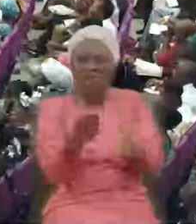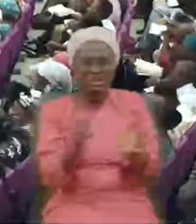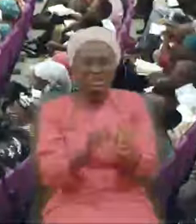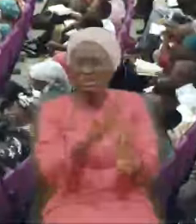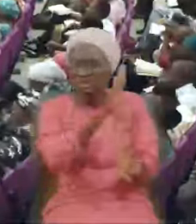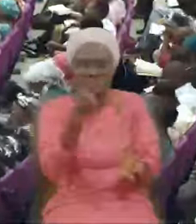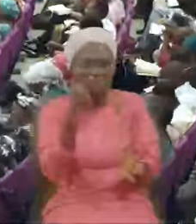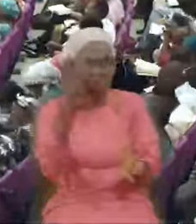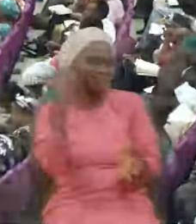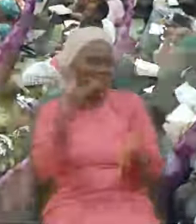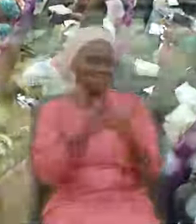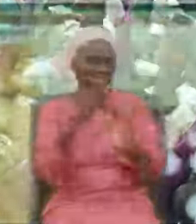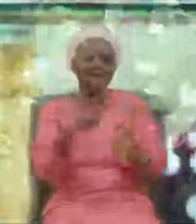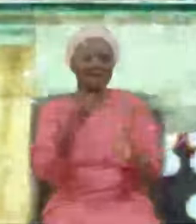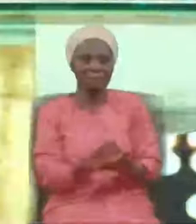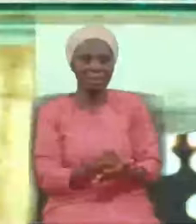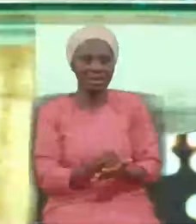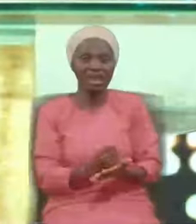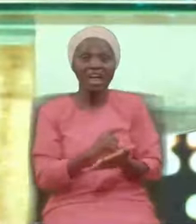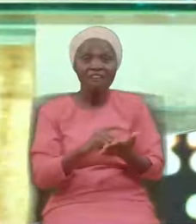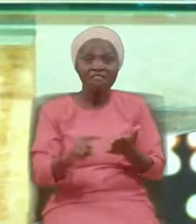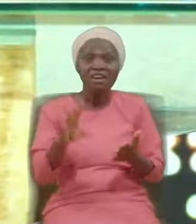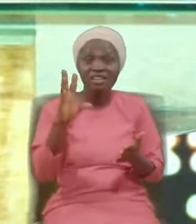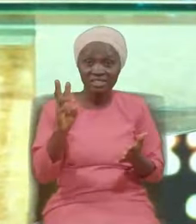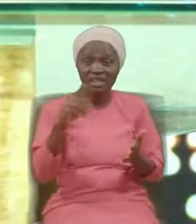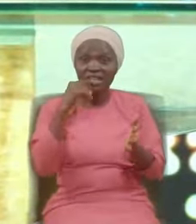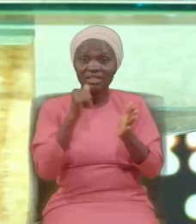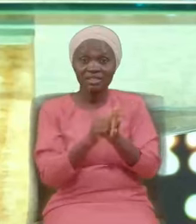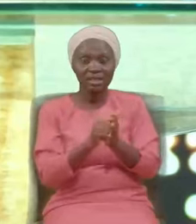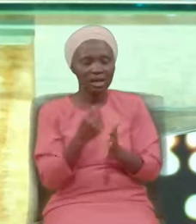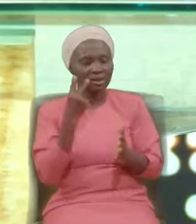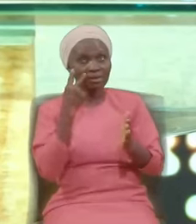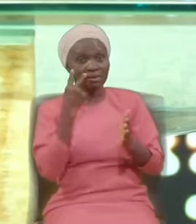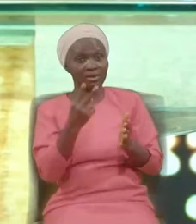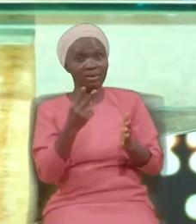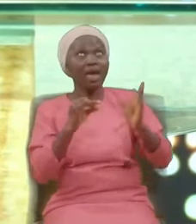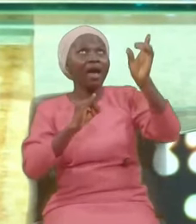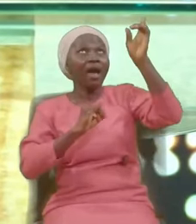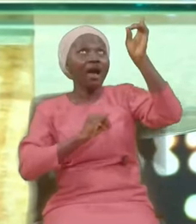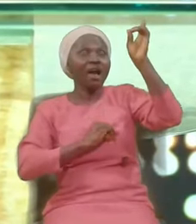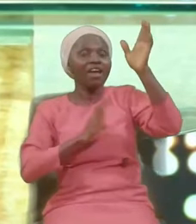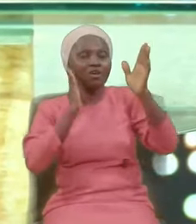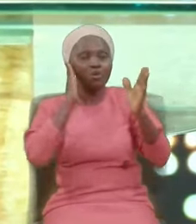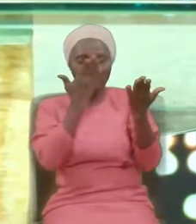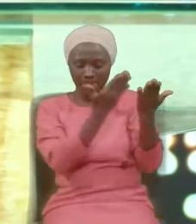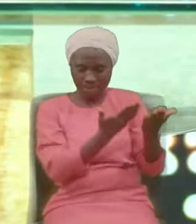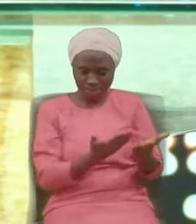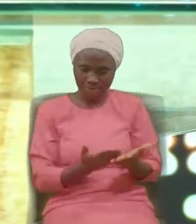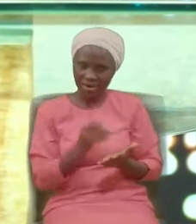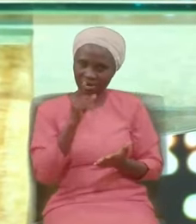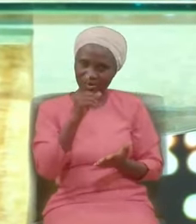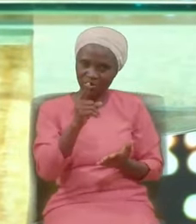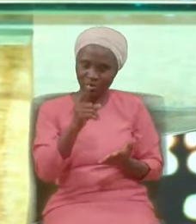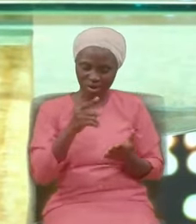Il vous montrera des choses que vous n'avez jamais connues. Verset 6. Voici, je lui donnerai